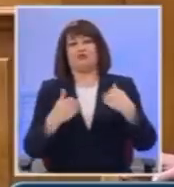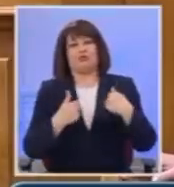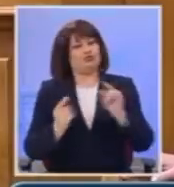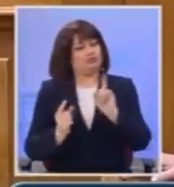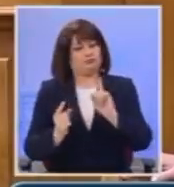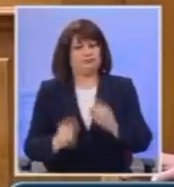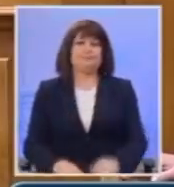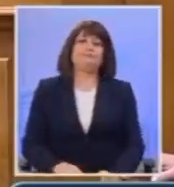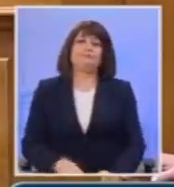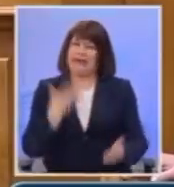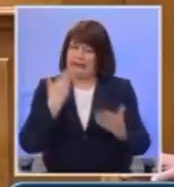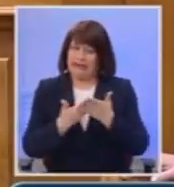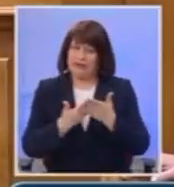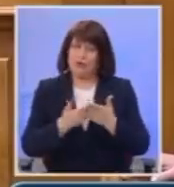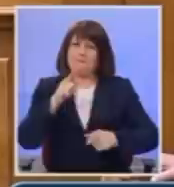ορισμένες παρατηρήσεις.